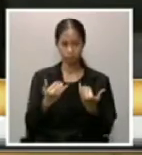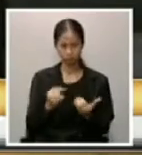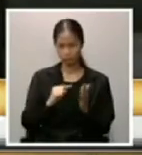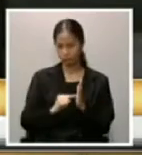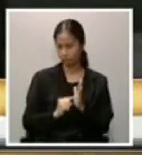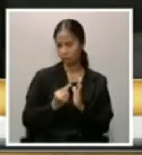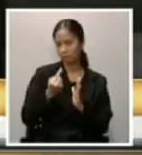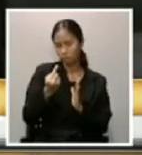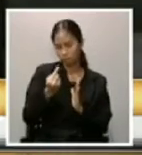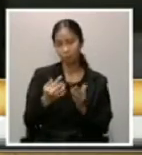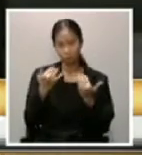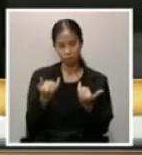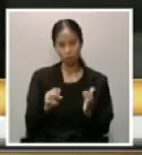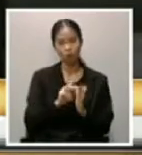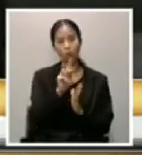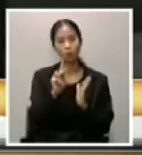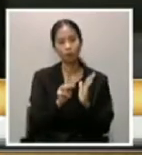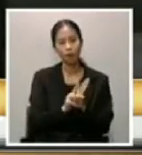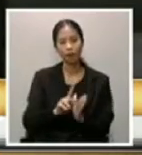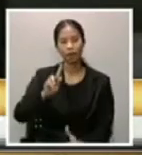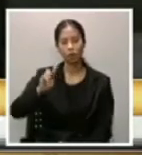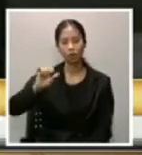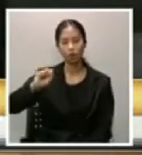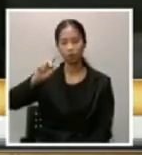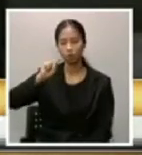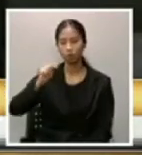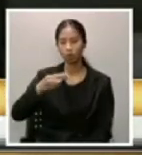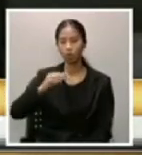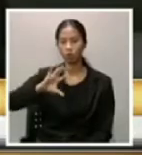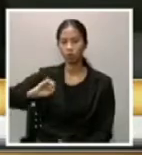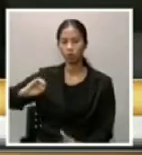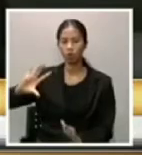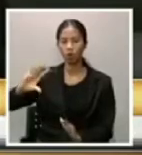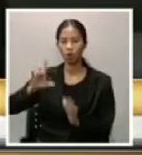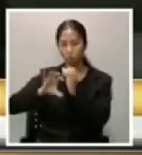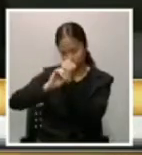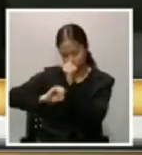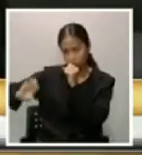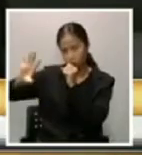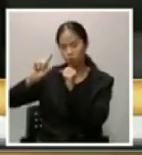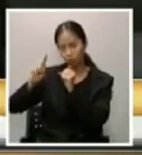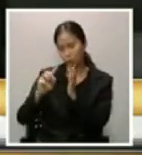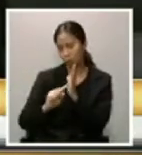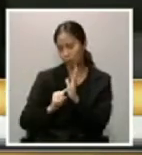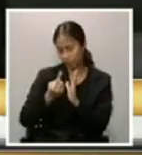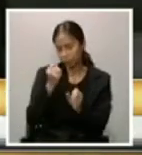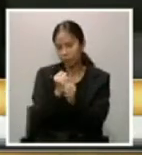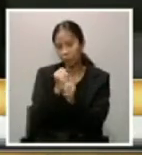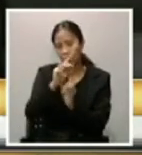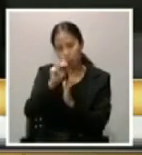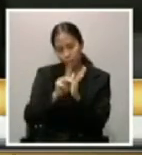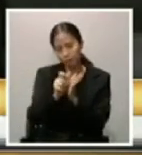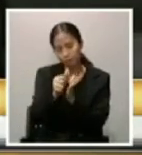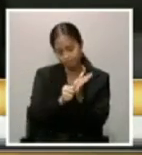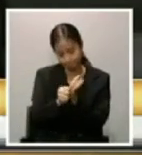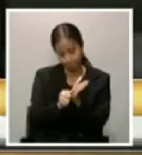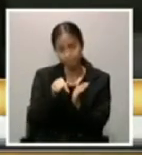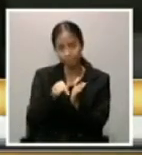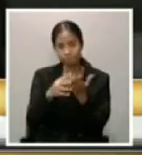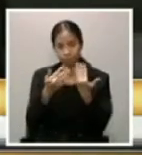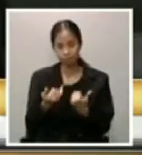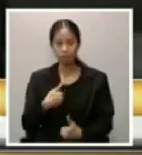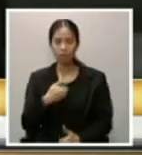กฎหมายกสทช.ฉบับนี้ผมอยากขอเสนอให้เข้าใจง่ายๆครับว่าการสรรหาบุคคลที่จะมาเป็นองค์กรอิสระ